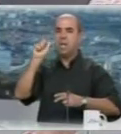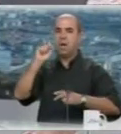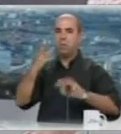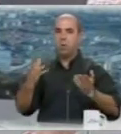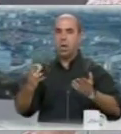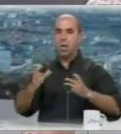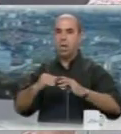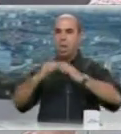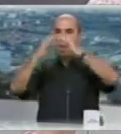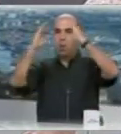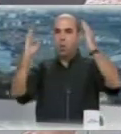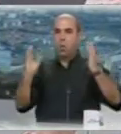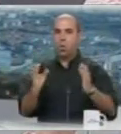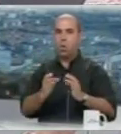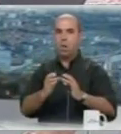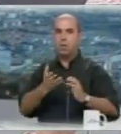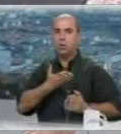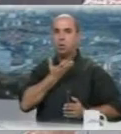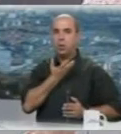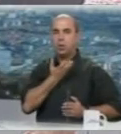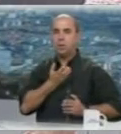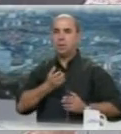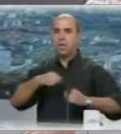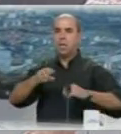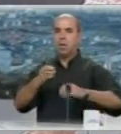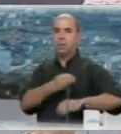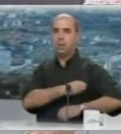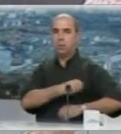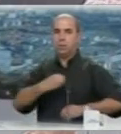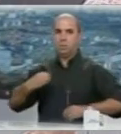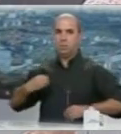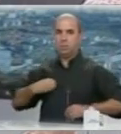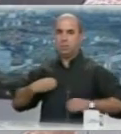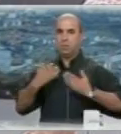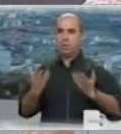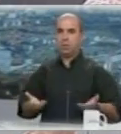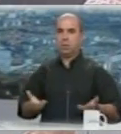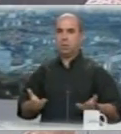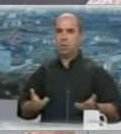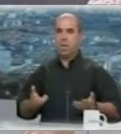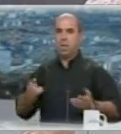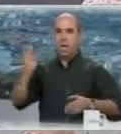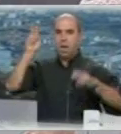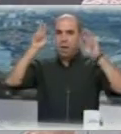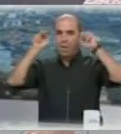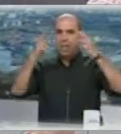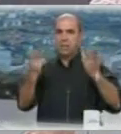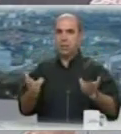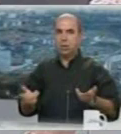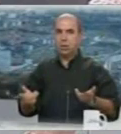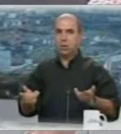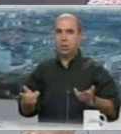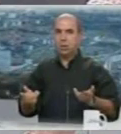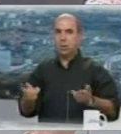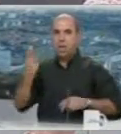صالح واسمه سيدي الدوادي، وقام بشفاء أنثى الفرس اللي هي كما يسميوها